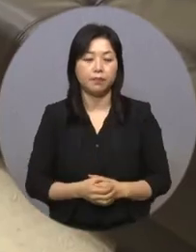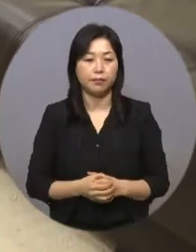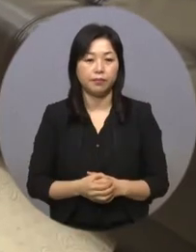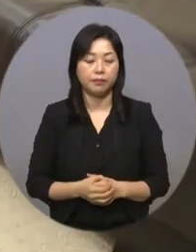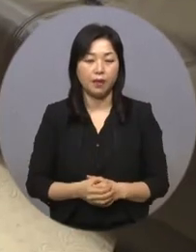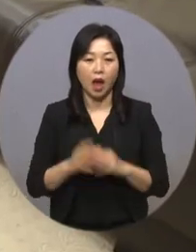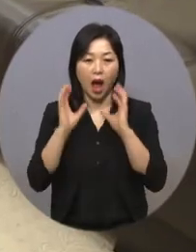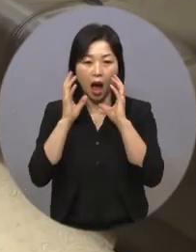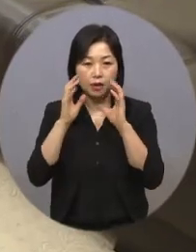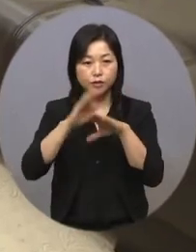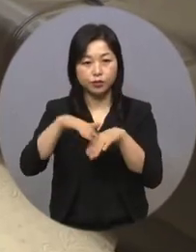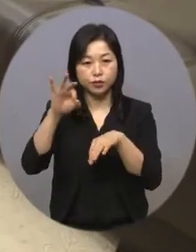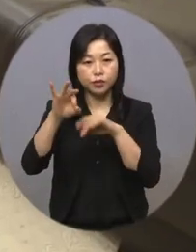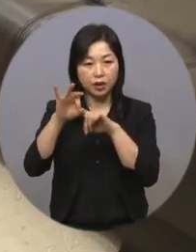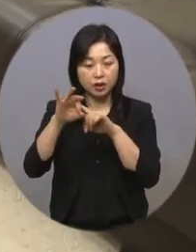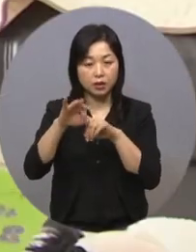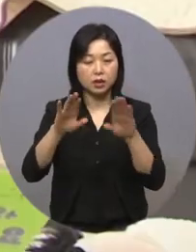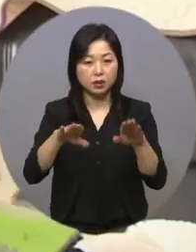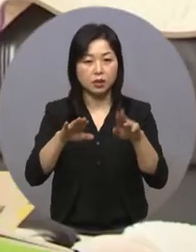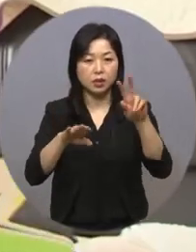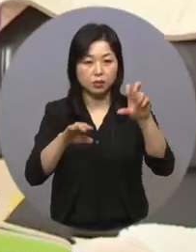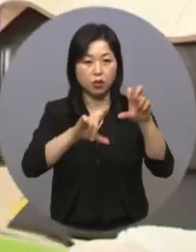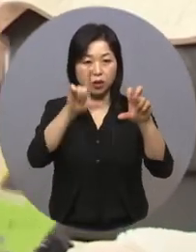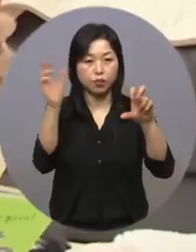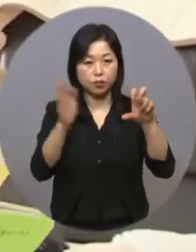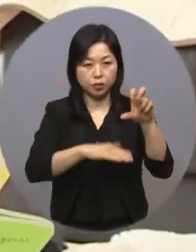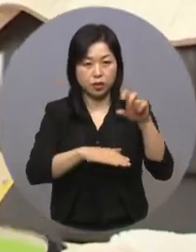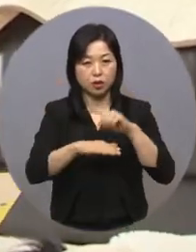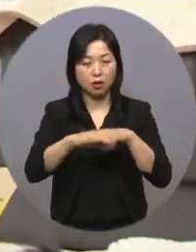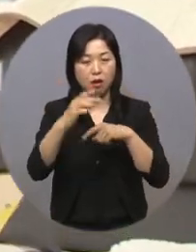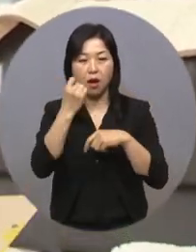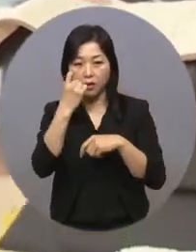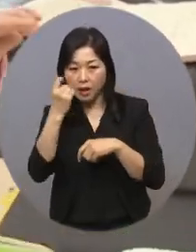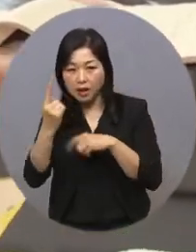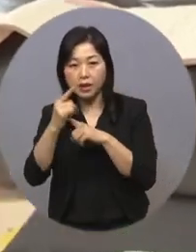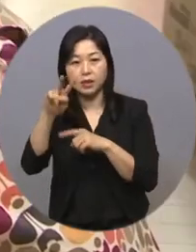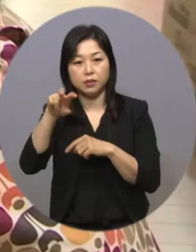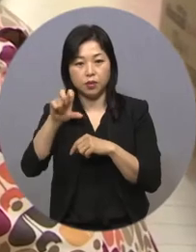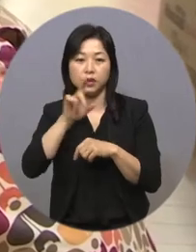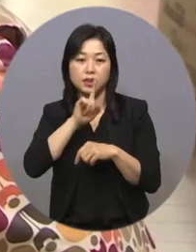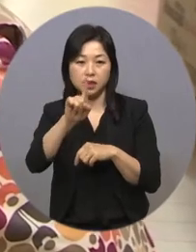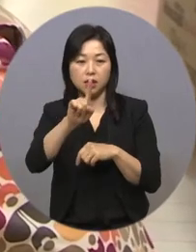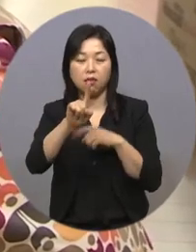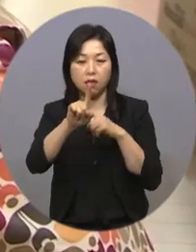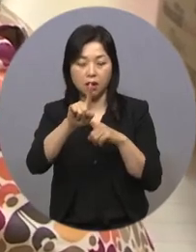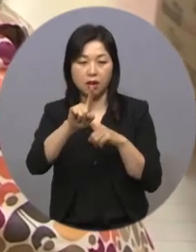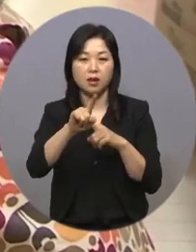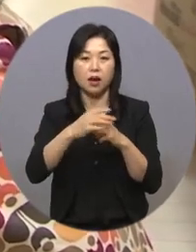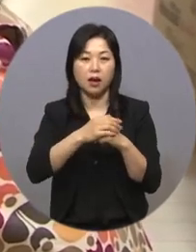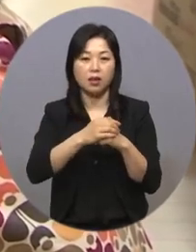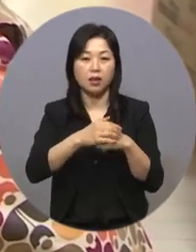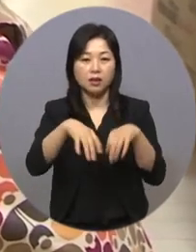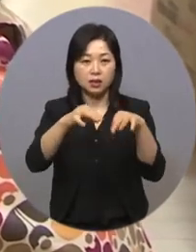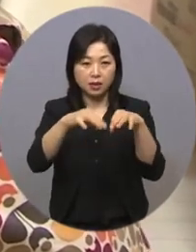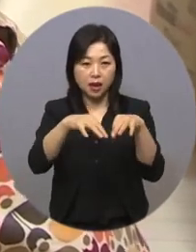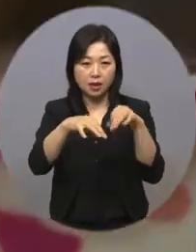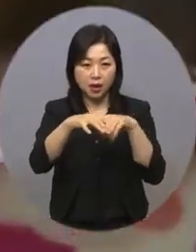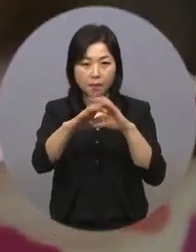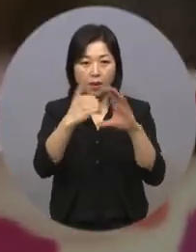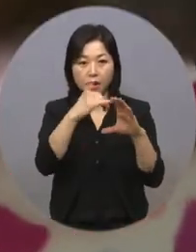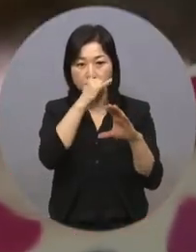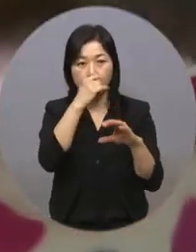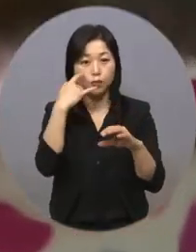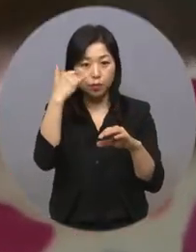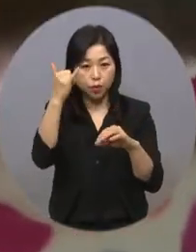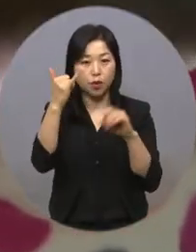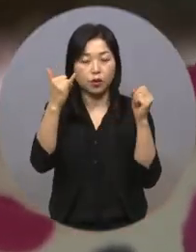수당은 오는 25일부터 매월 25일 신청한 계좌에 지급되며 부모 또는 아동 명의 계좌와 압류 방지